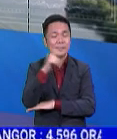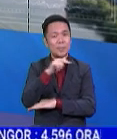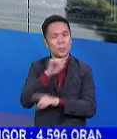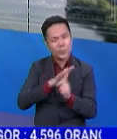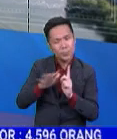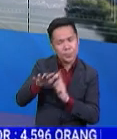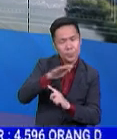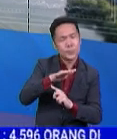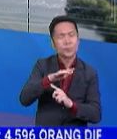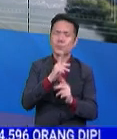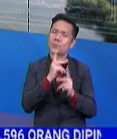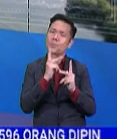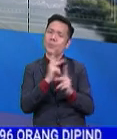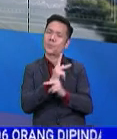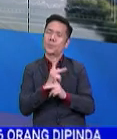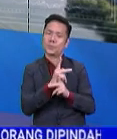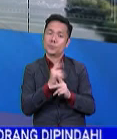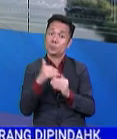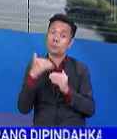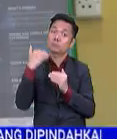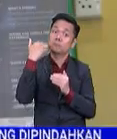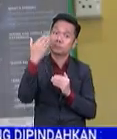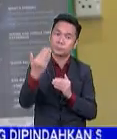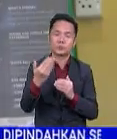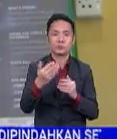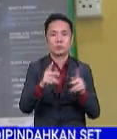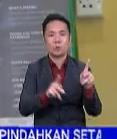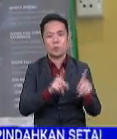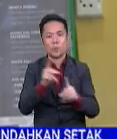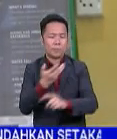demi generasi akan datang